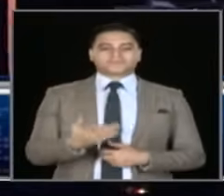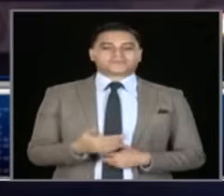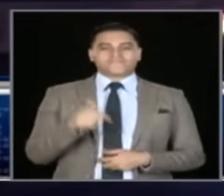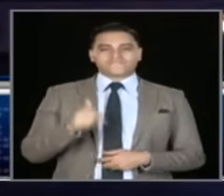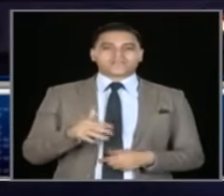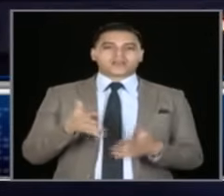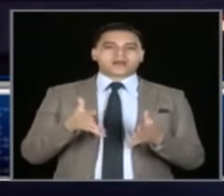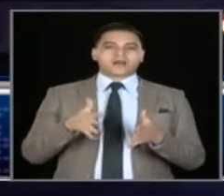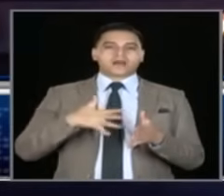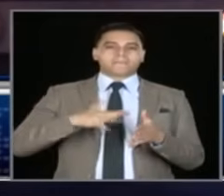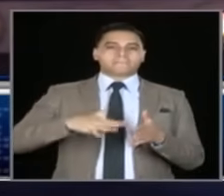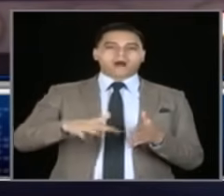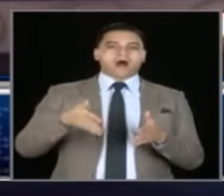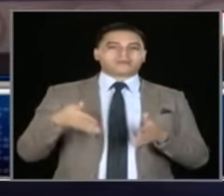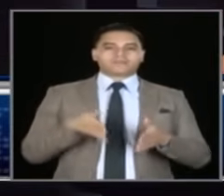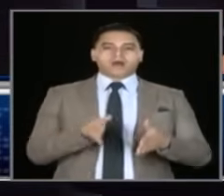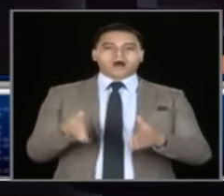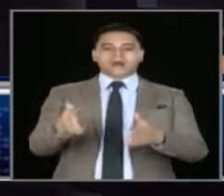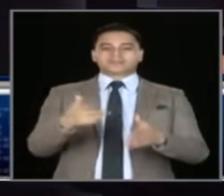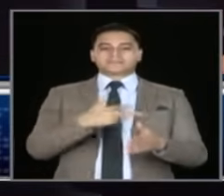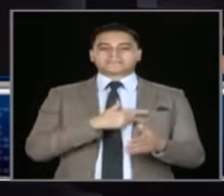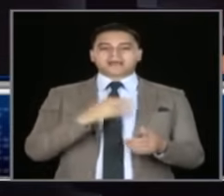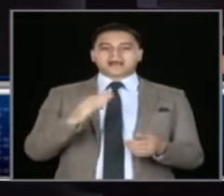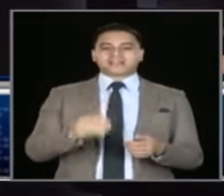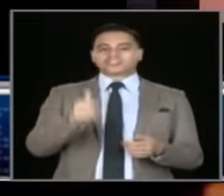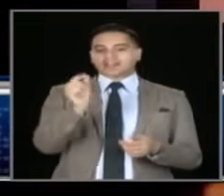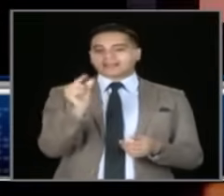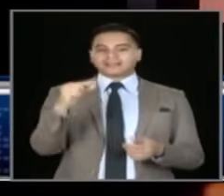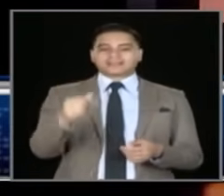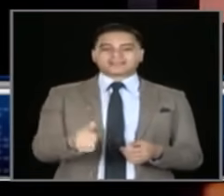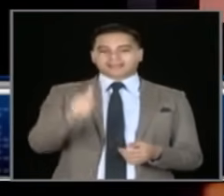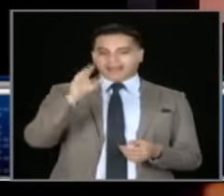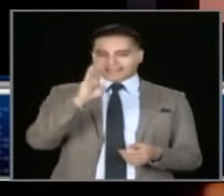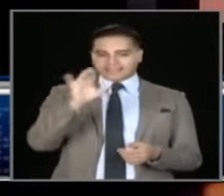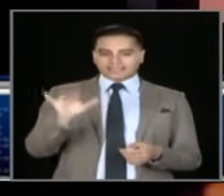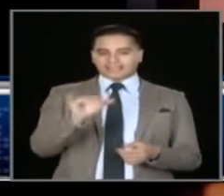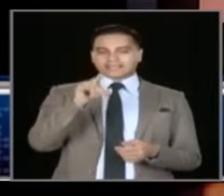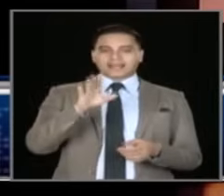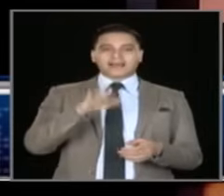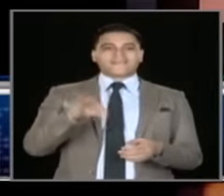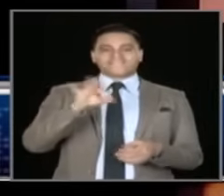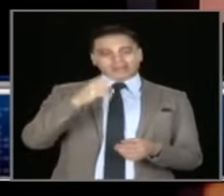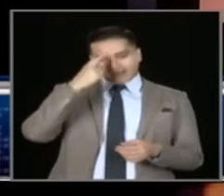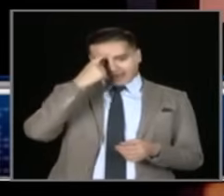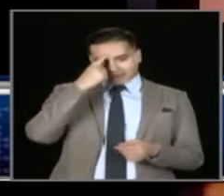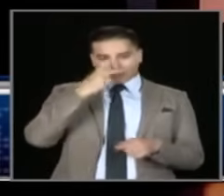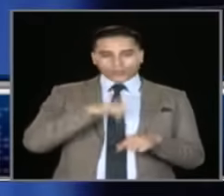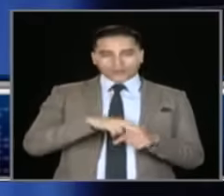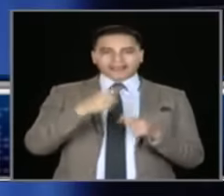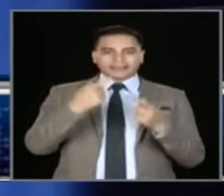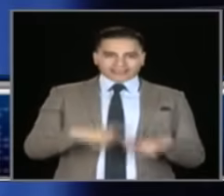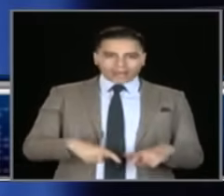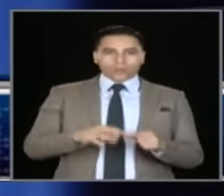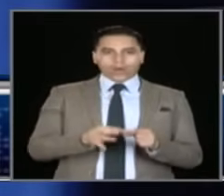يقع نهر جندكي بالهند ودولة أسيوية أخرى، فما هي؟ طول